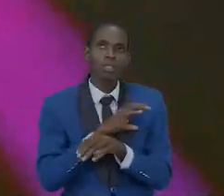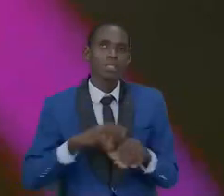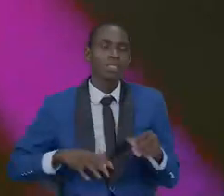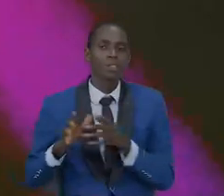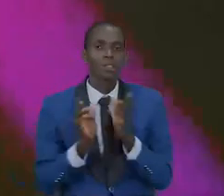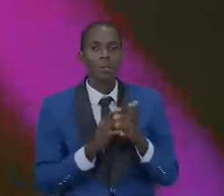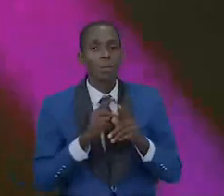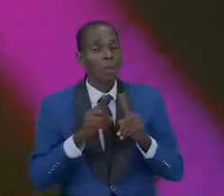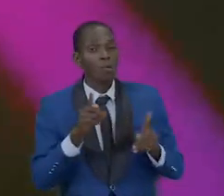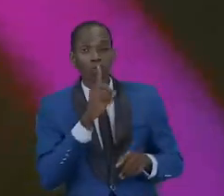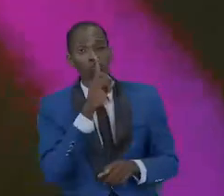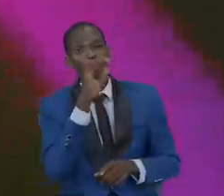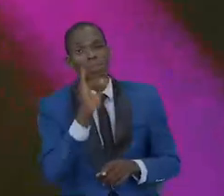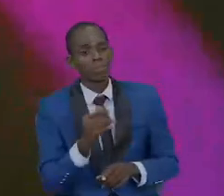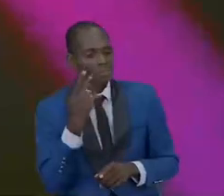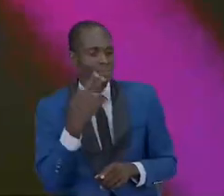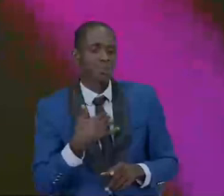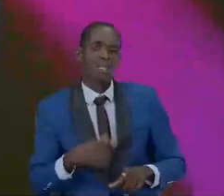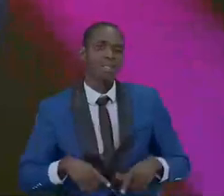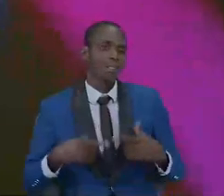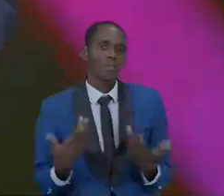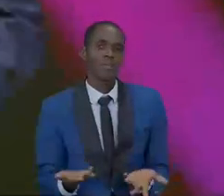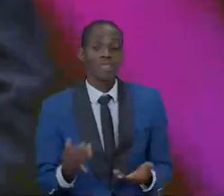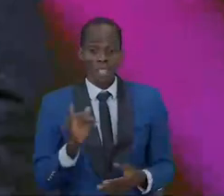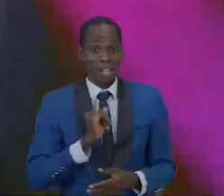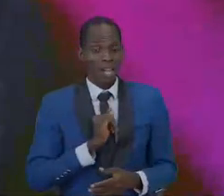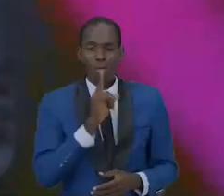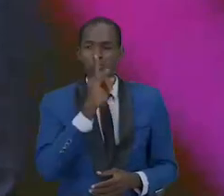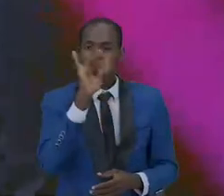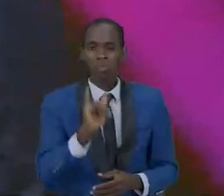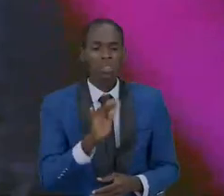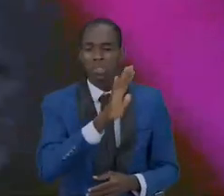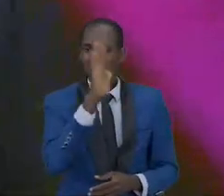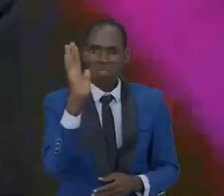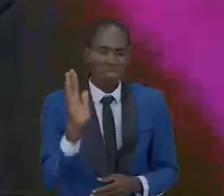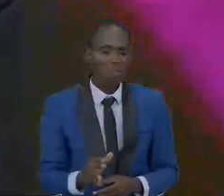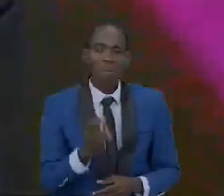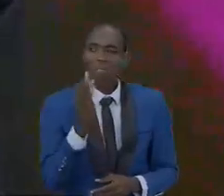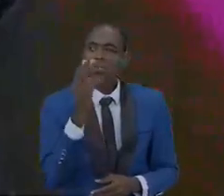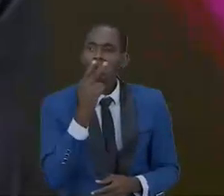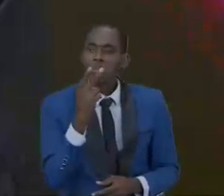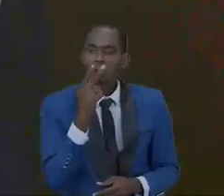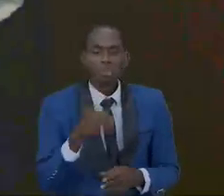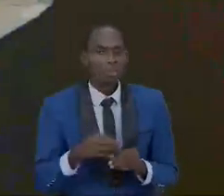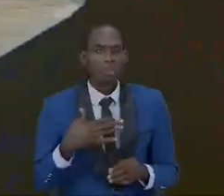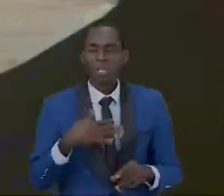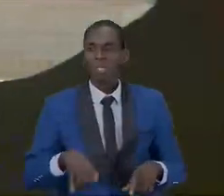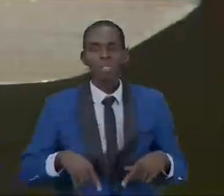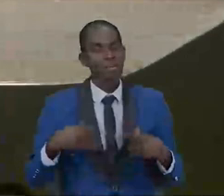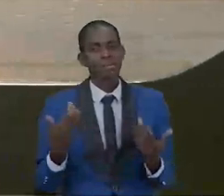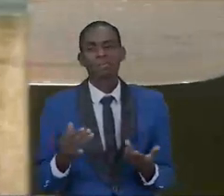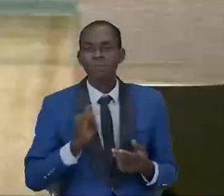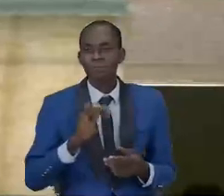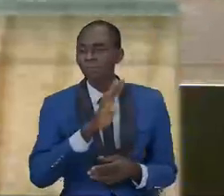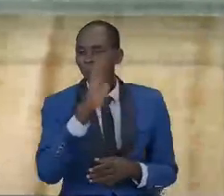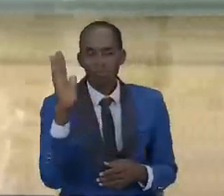en réalité au fait vous voyez ma vie maintenant je n'ai jamais fumé dans ma vie je n'ai jamais vu et moi là